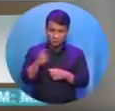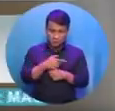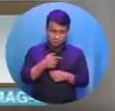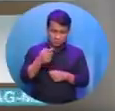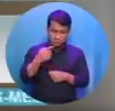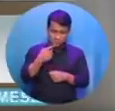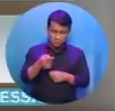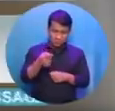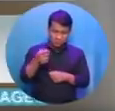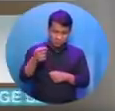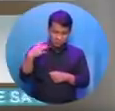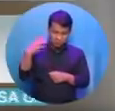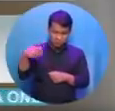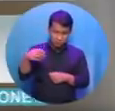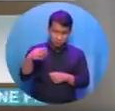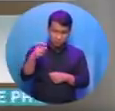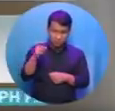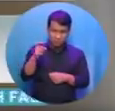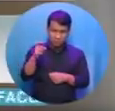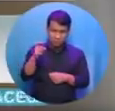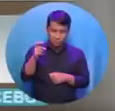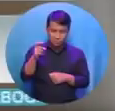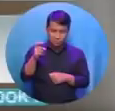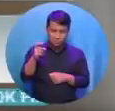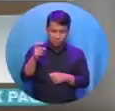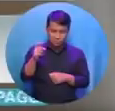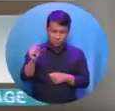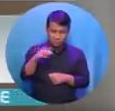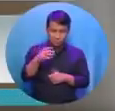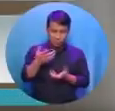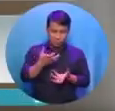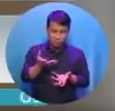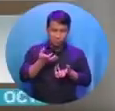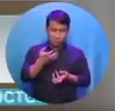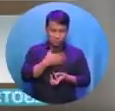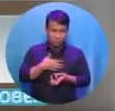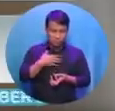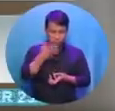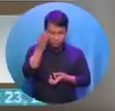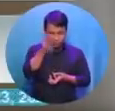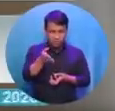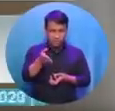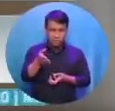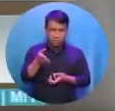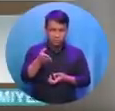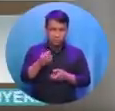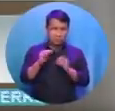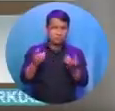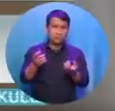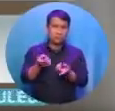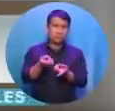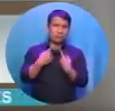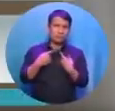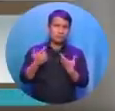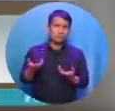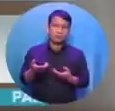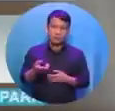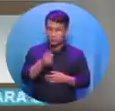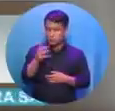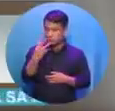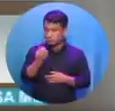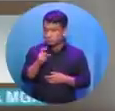Hepe, siguro kay XO ang ibig sabihin, na opo. Gusto niyo magreklamo, anong sagot po ni Hepe? Ni wala XO? Po siyang feedback sa akin, sir. Tinanong lang niya